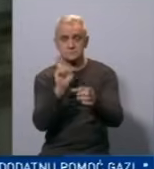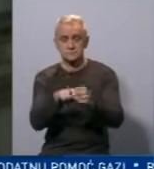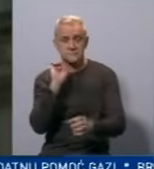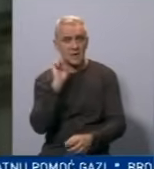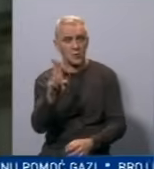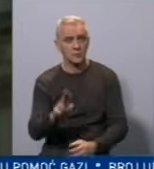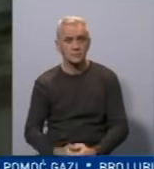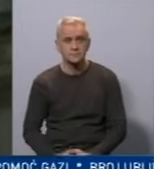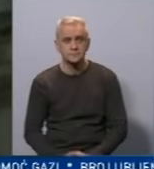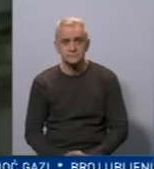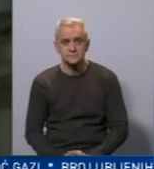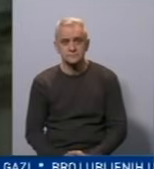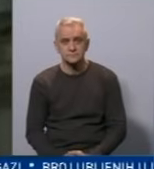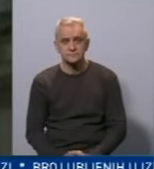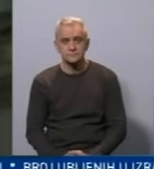EU.